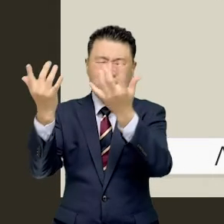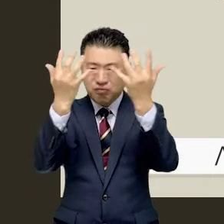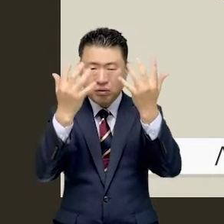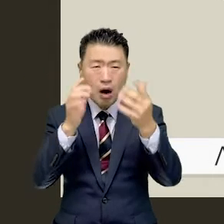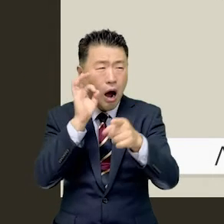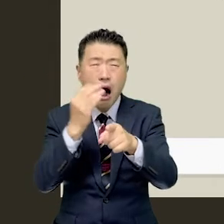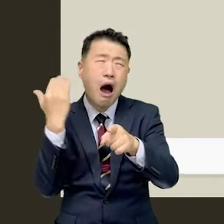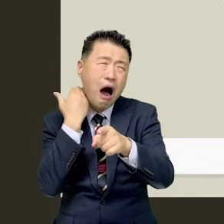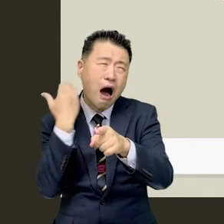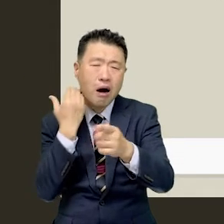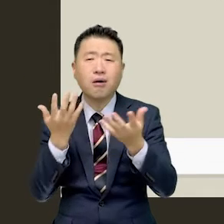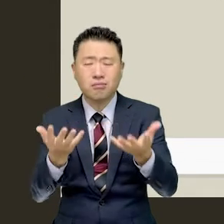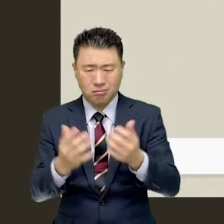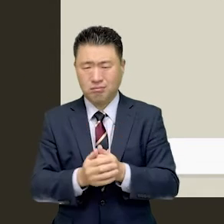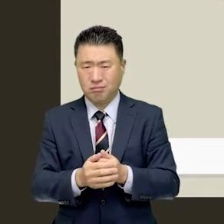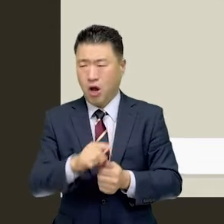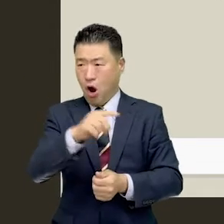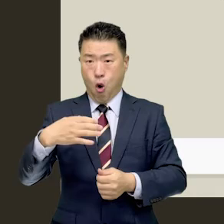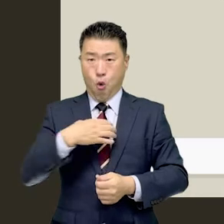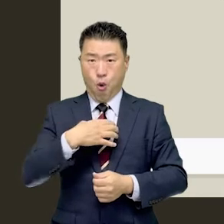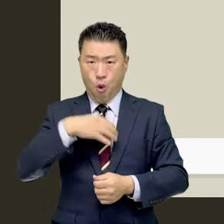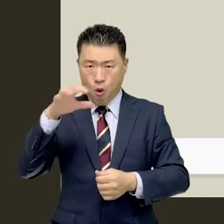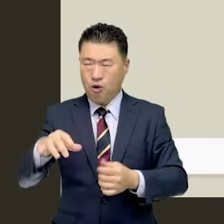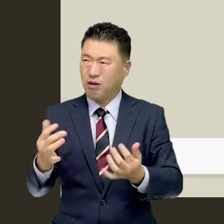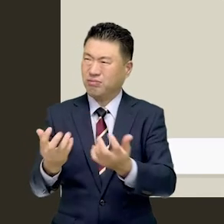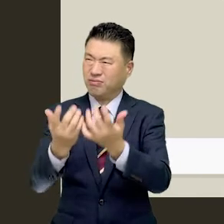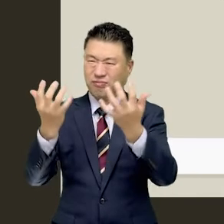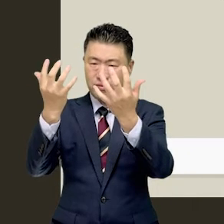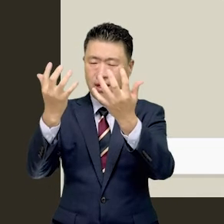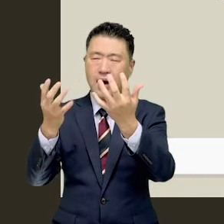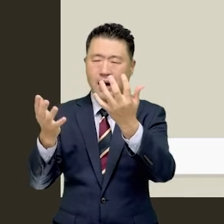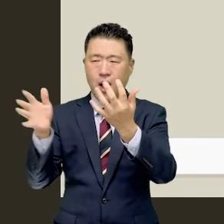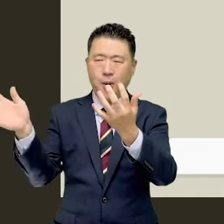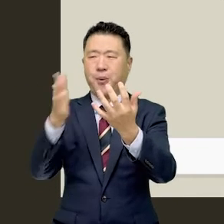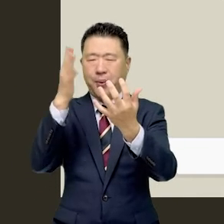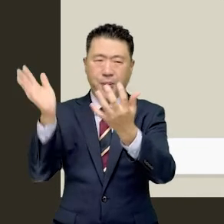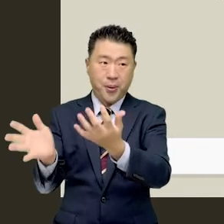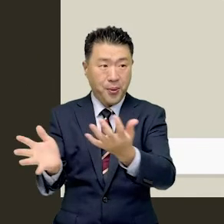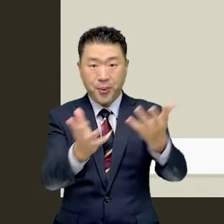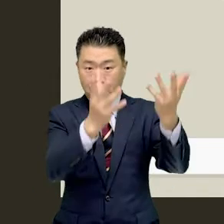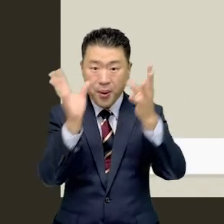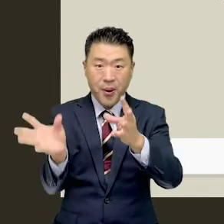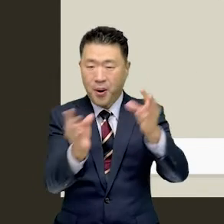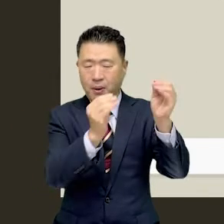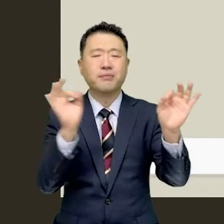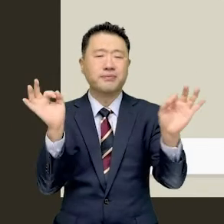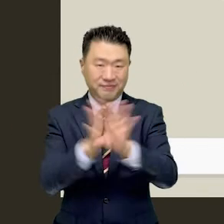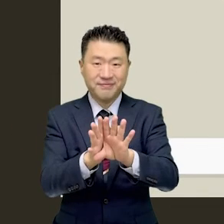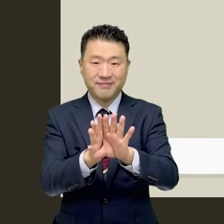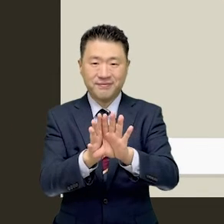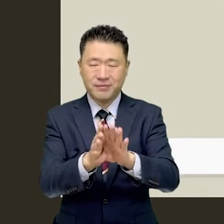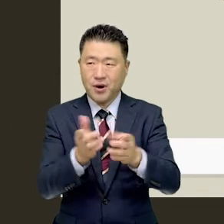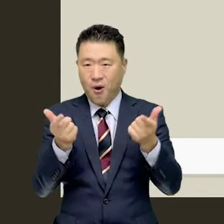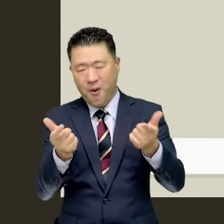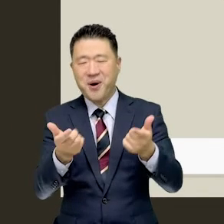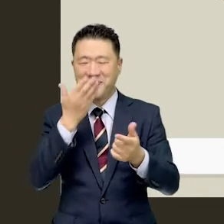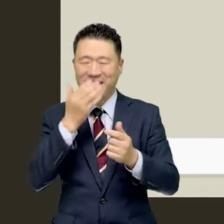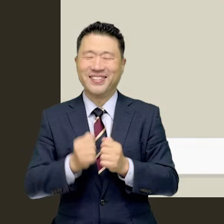있을 때는 위험 지역의 연기나 증기의 방향을 바꾸어 연기나 증기를 없애거나